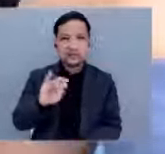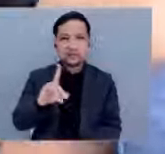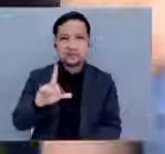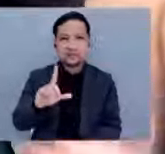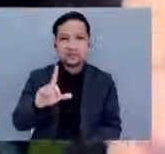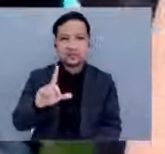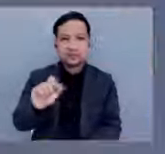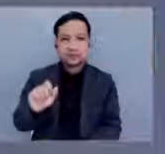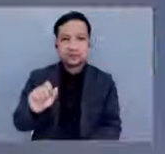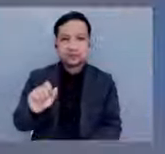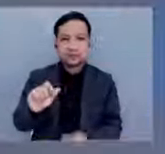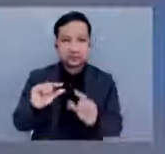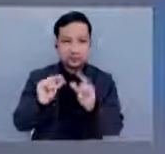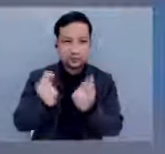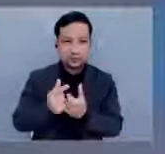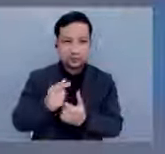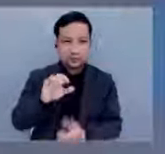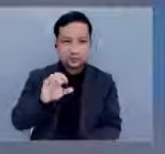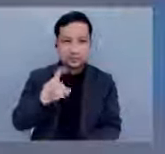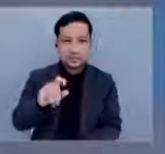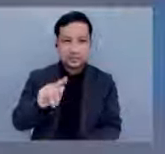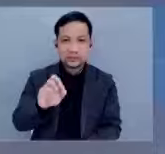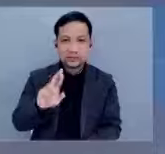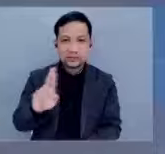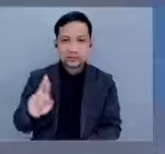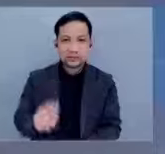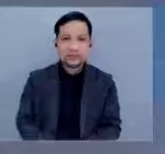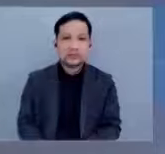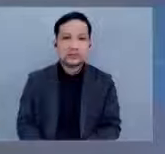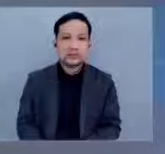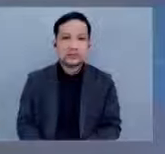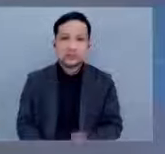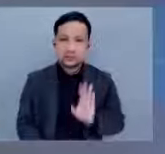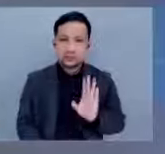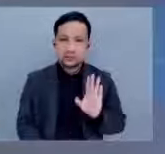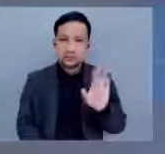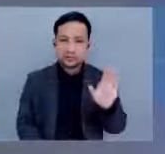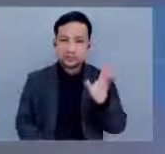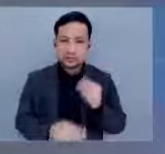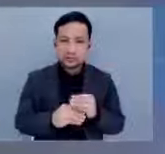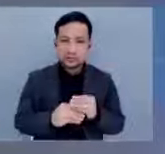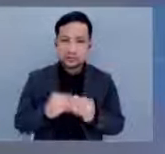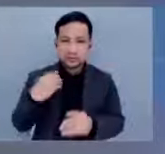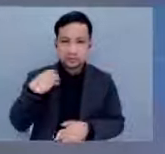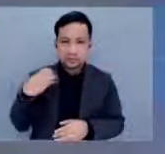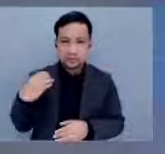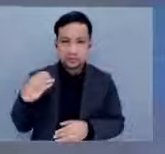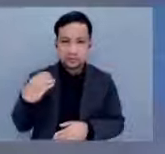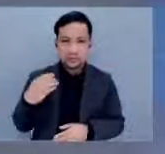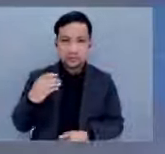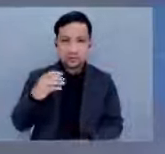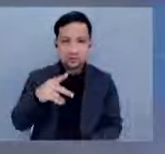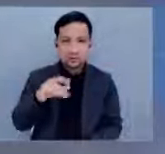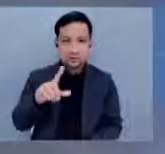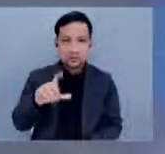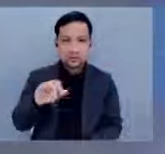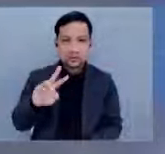Extreme. Ganda ng pangalan eh. Kumain natin si Philip Valdez, ang kanilang head coach. siya asa na si Philip. Ay, nando.